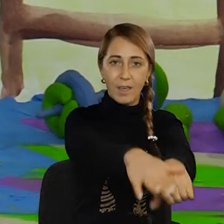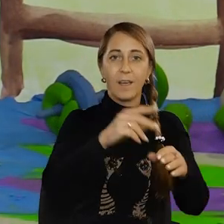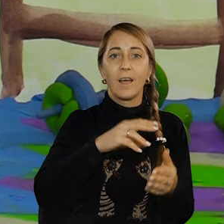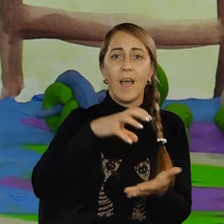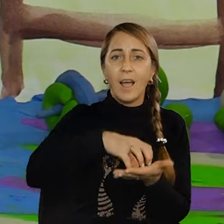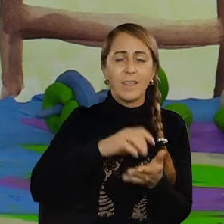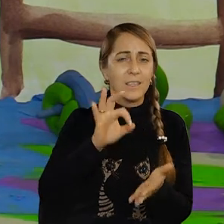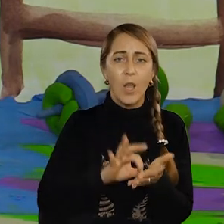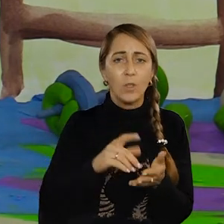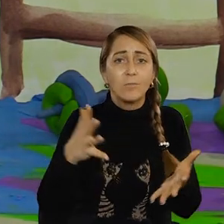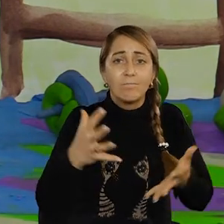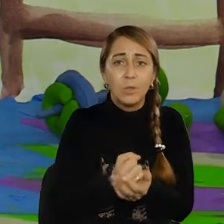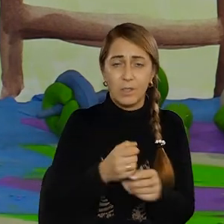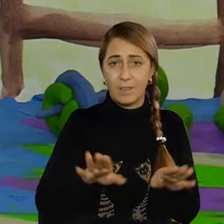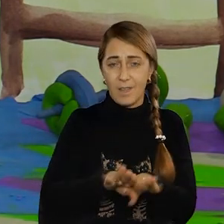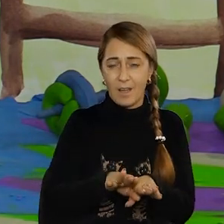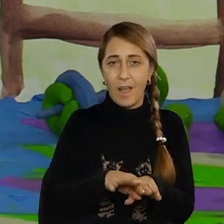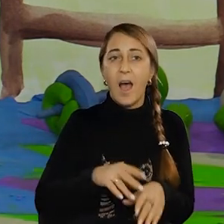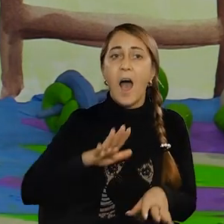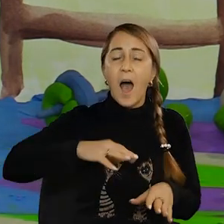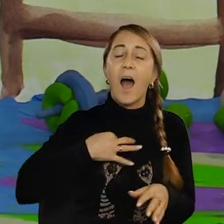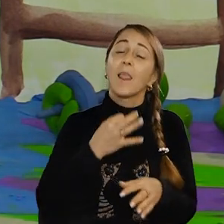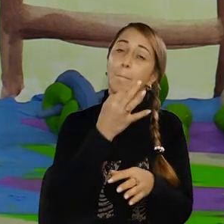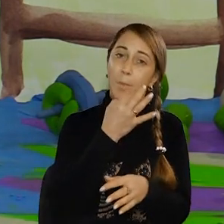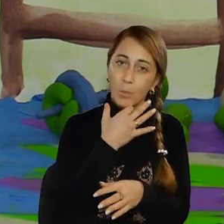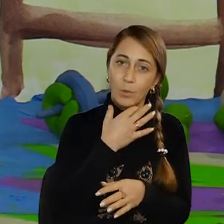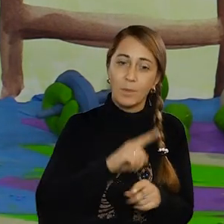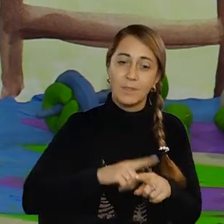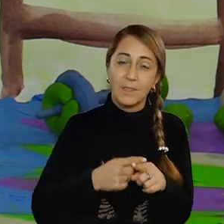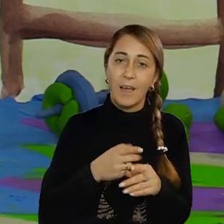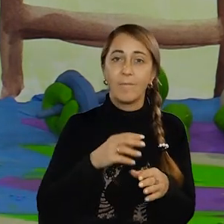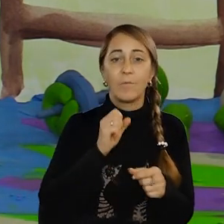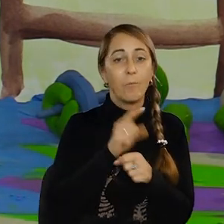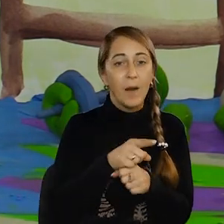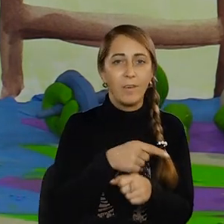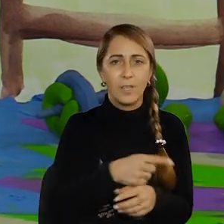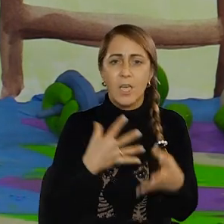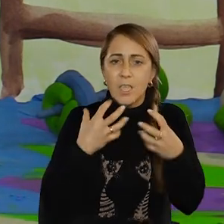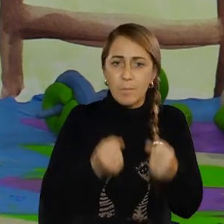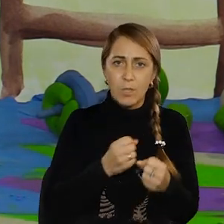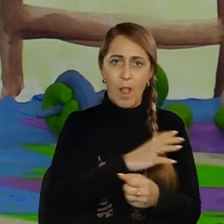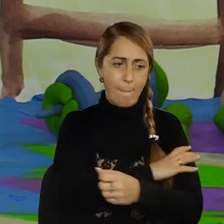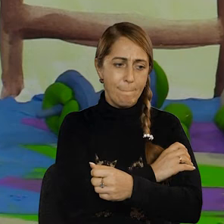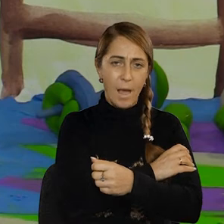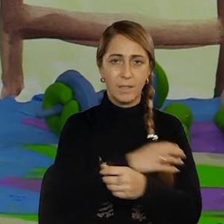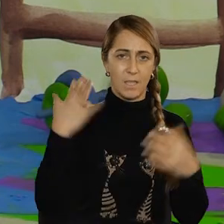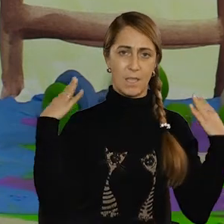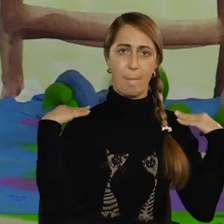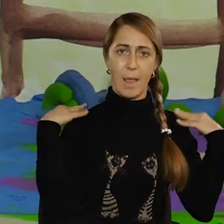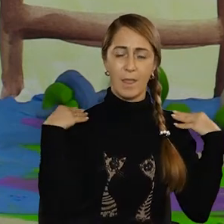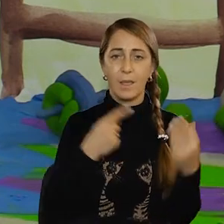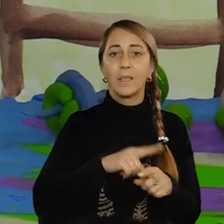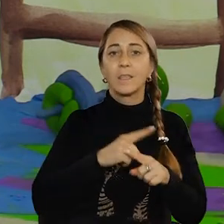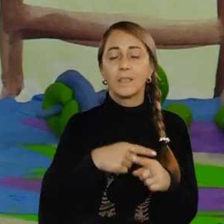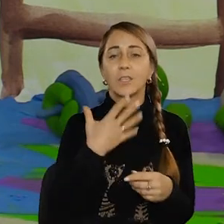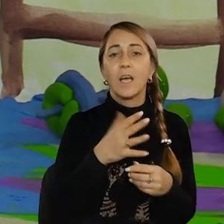Кексику не одразу вдалося дотягнутися, але сподобалося, адже ця вправа зміцнювала м'язи спини. Наступна